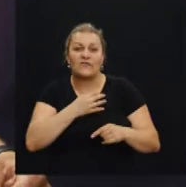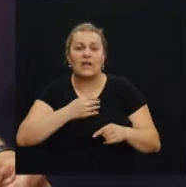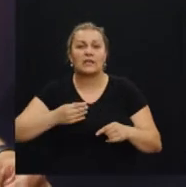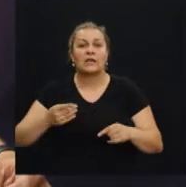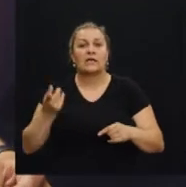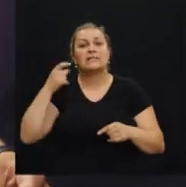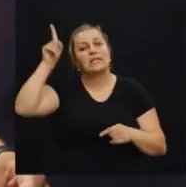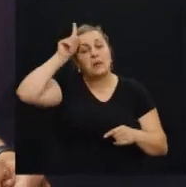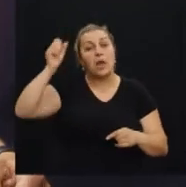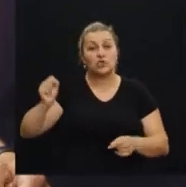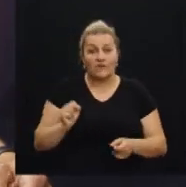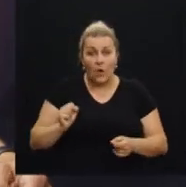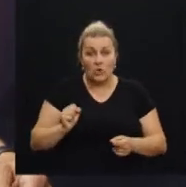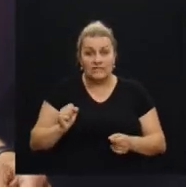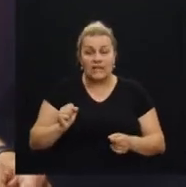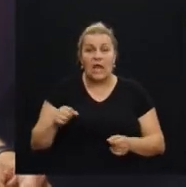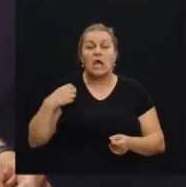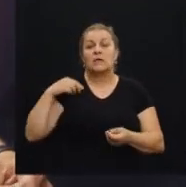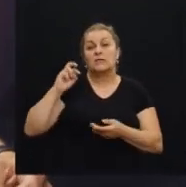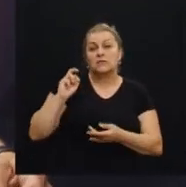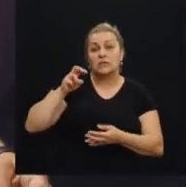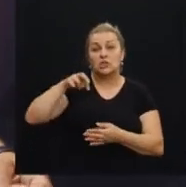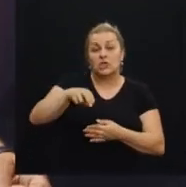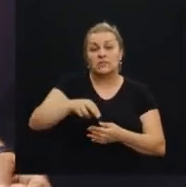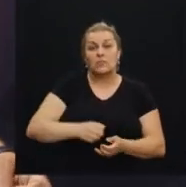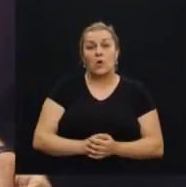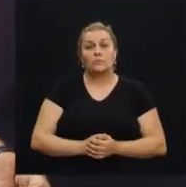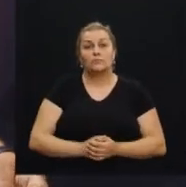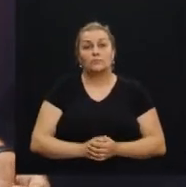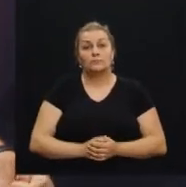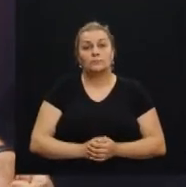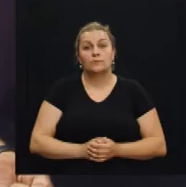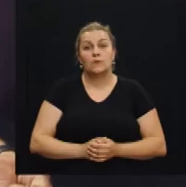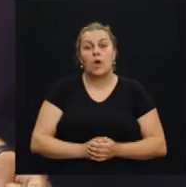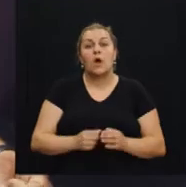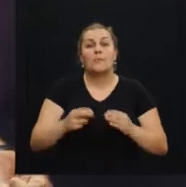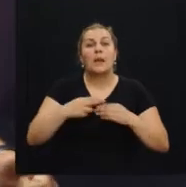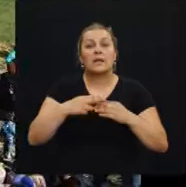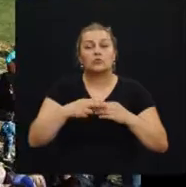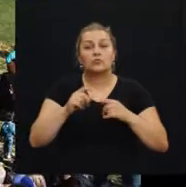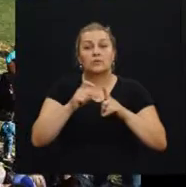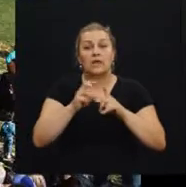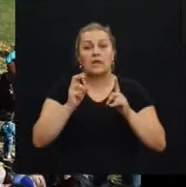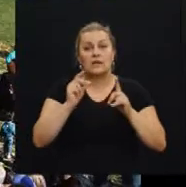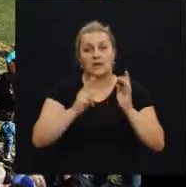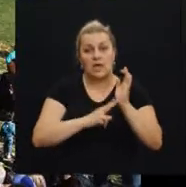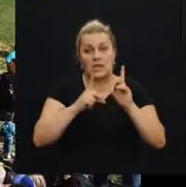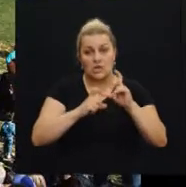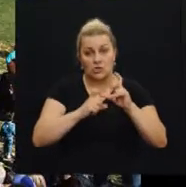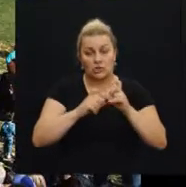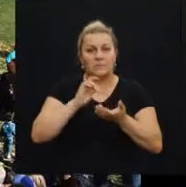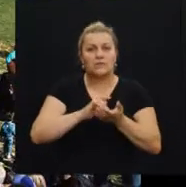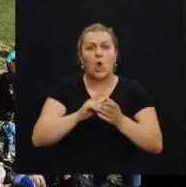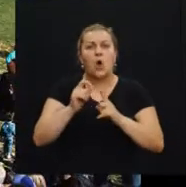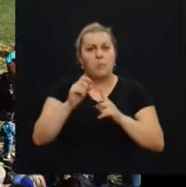iz njemačke vojske. Išli smo u Pokrovik kraj Drniša na 2-3